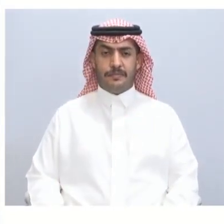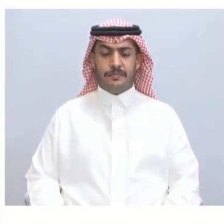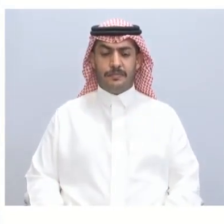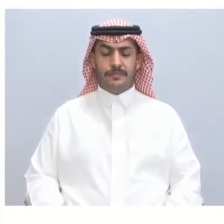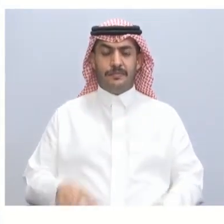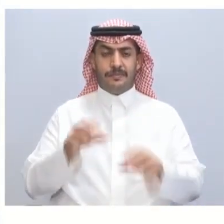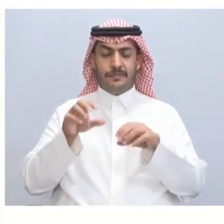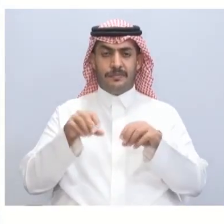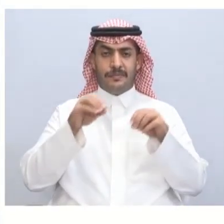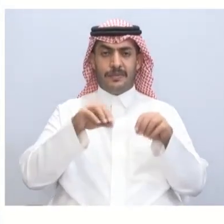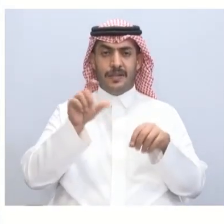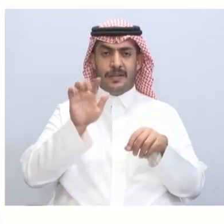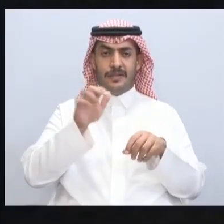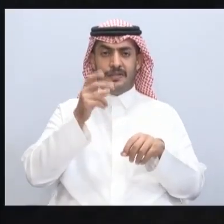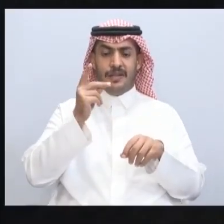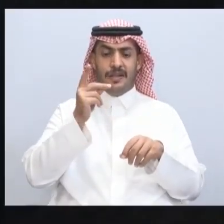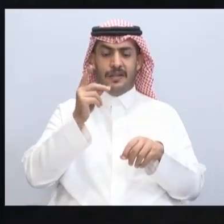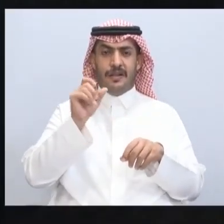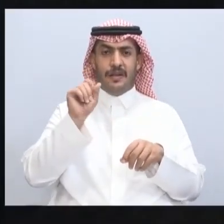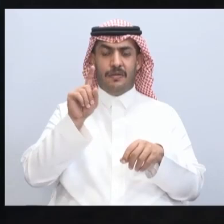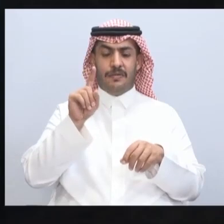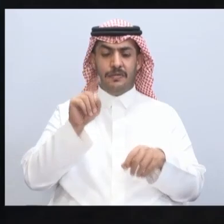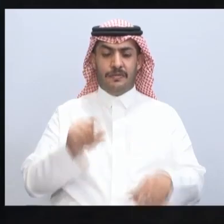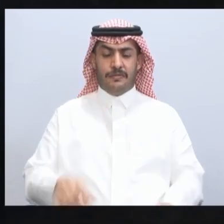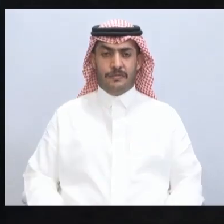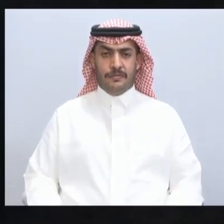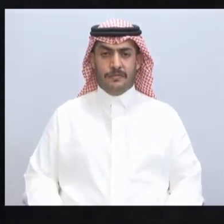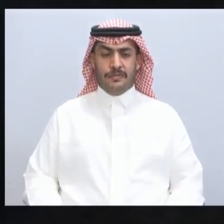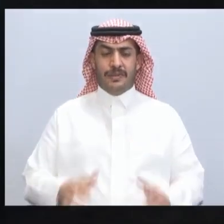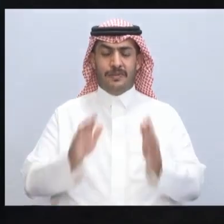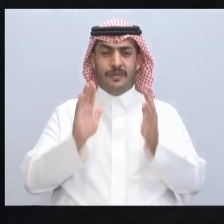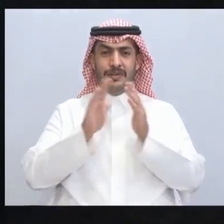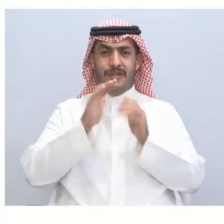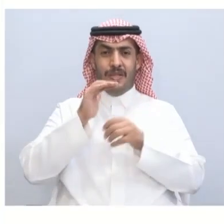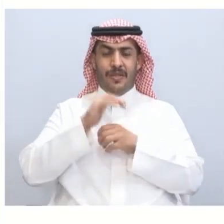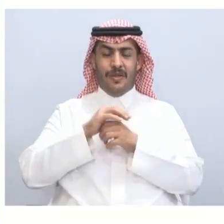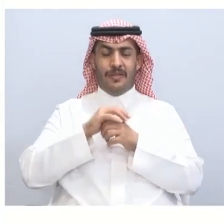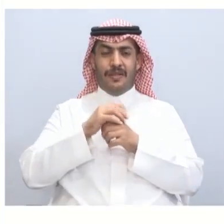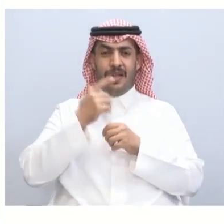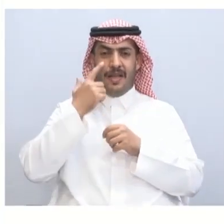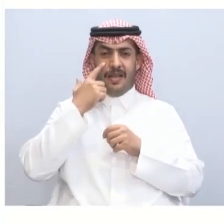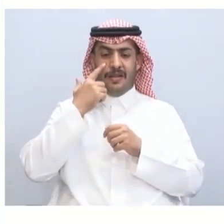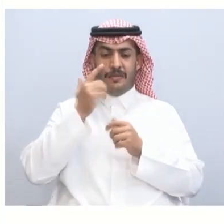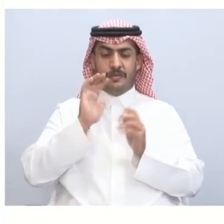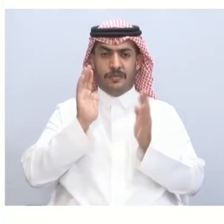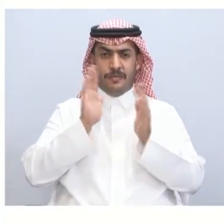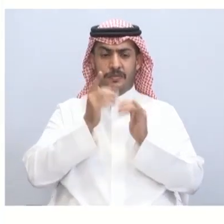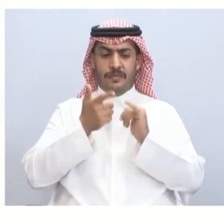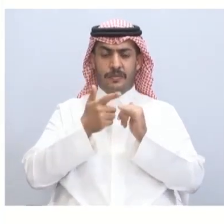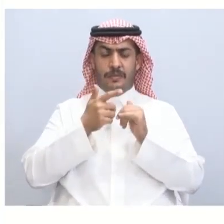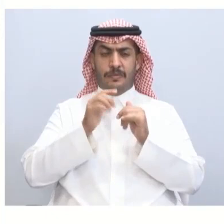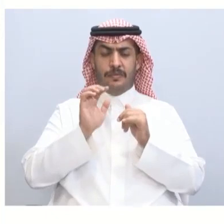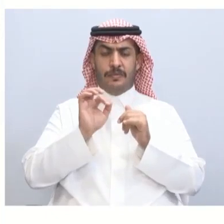ننتقل الى نشاط الاول واجه ضغوط الحياه وجه لوجه